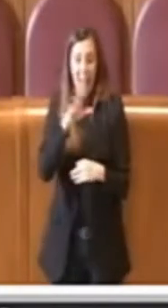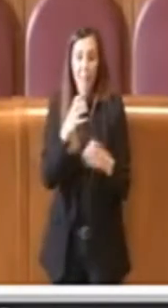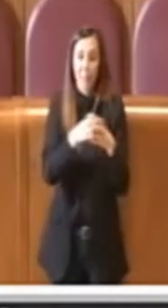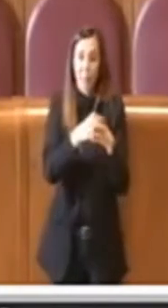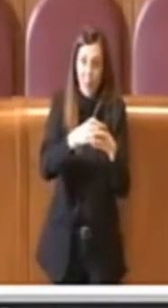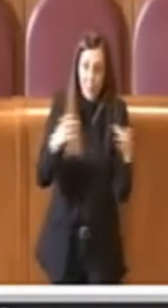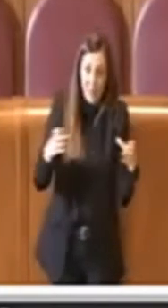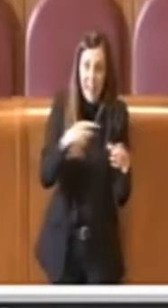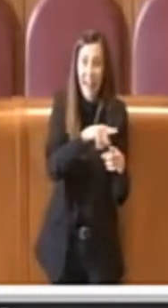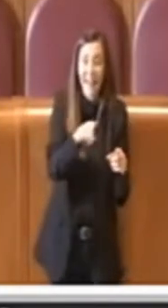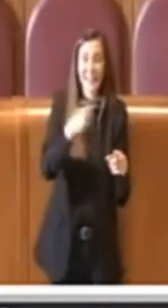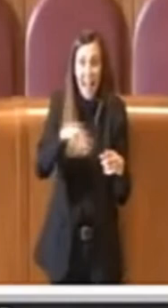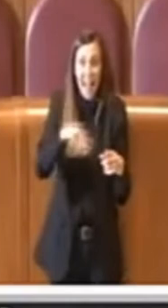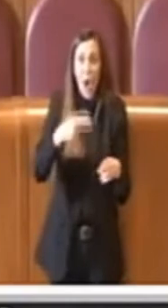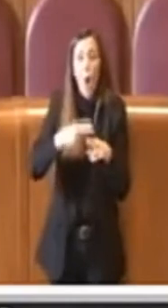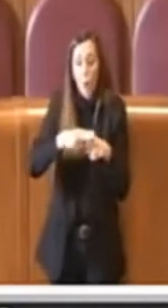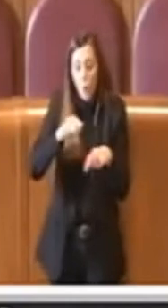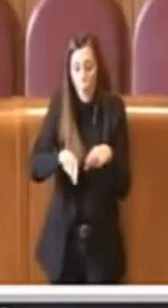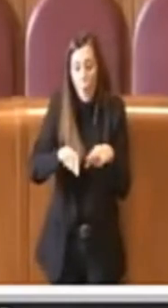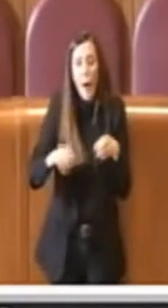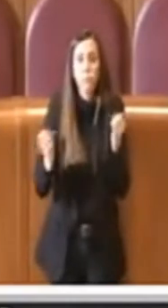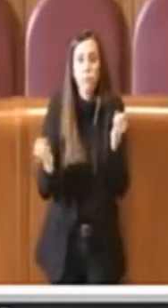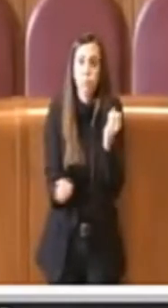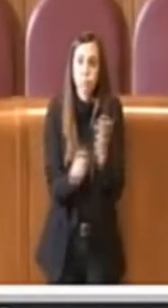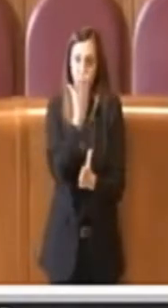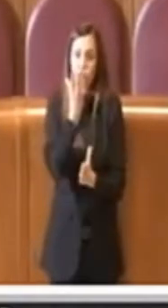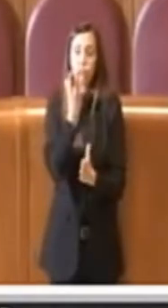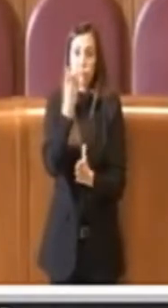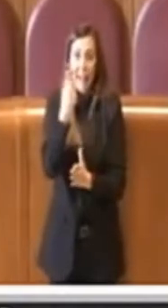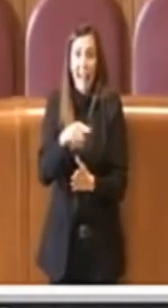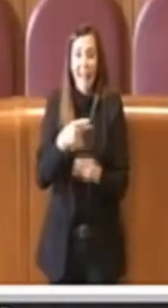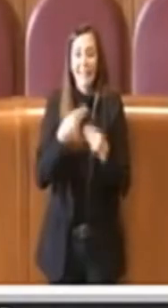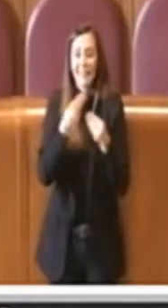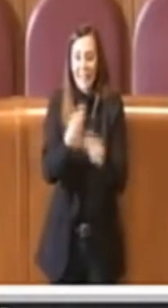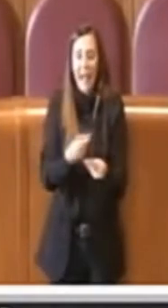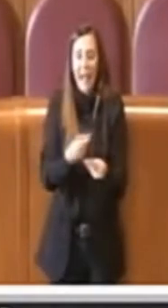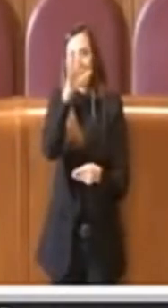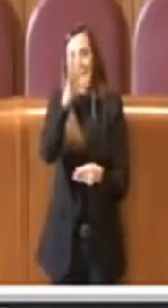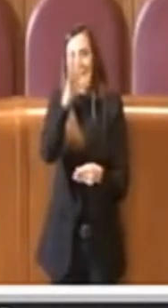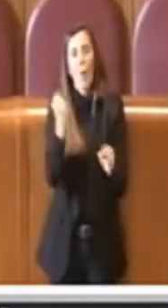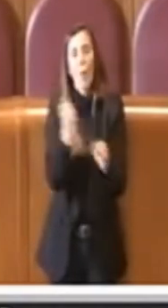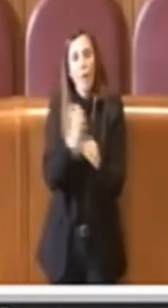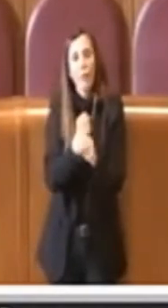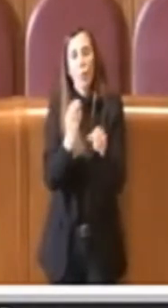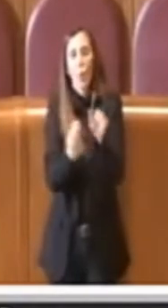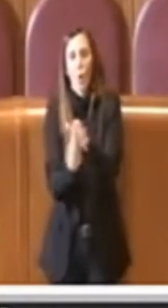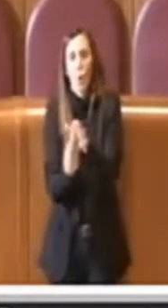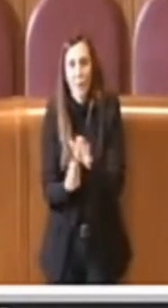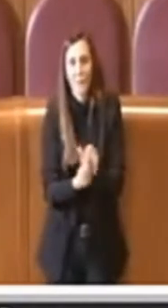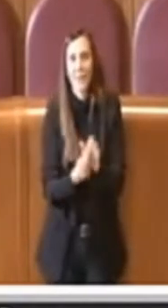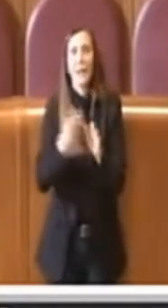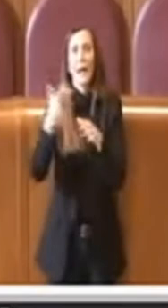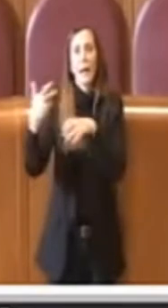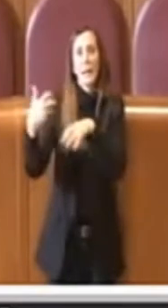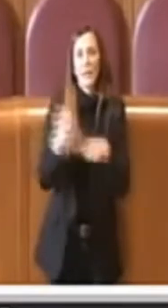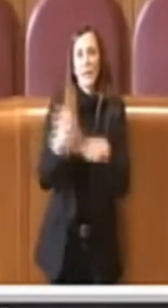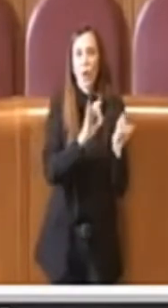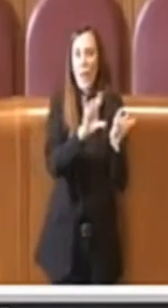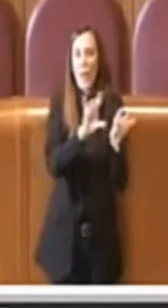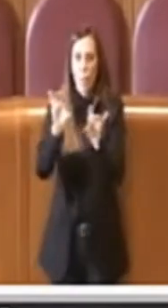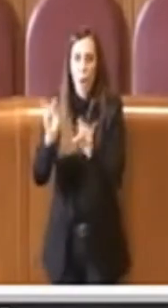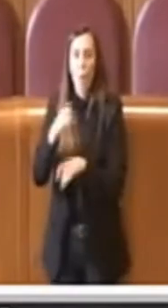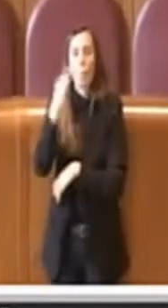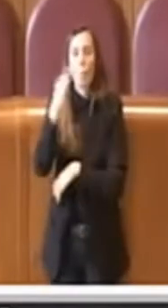occupazione, di creare posti di lavoro, ovviamente oltre a tutti i vantaggi in termini di riduzione dell'inquinamento, impatto ambientale, qualità della